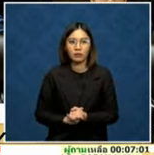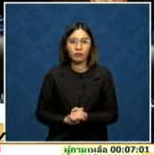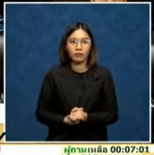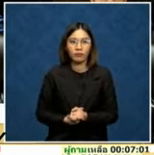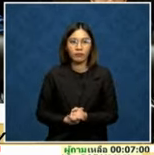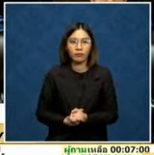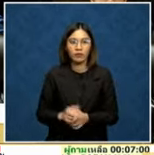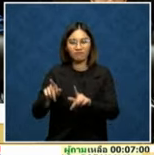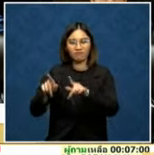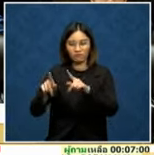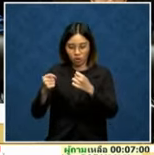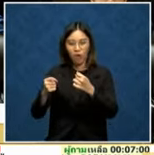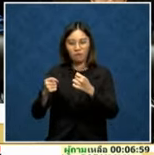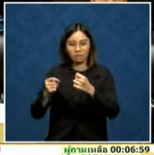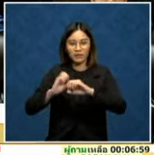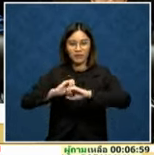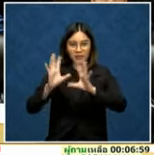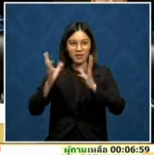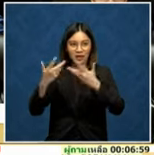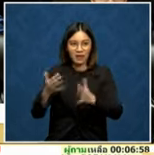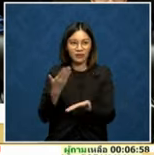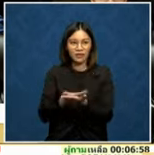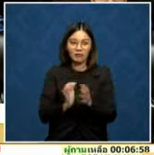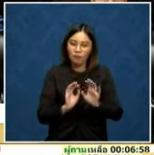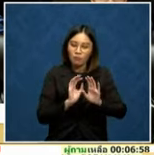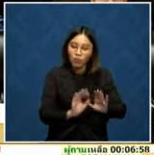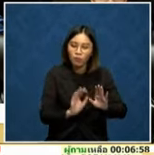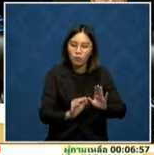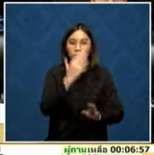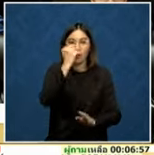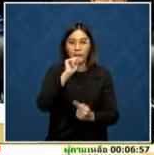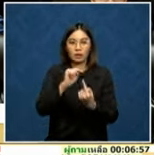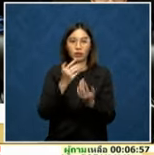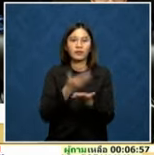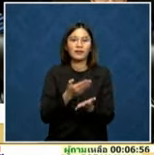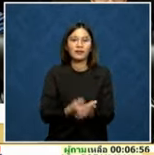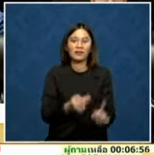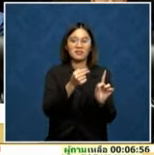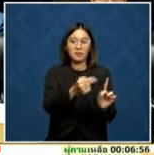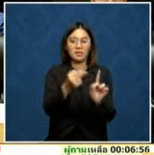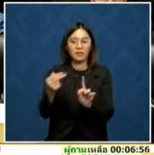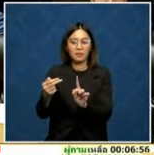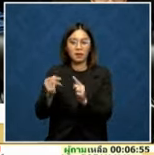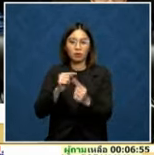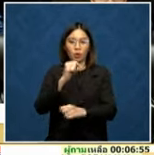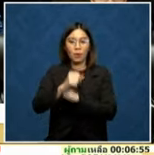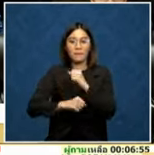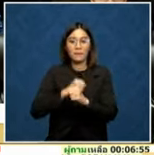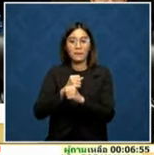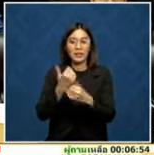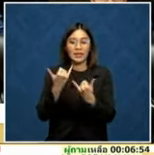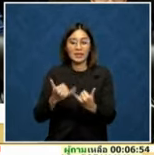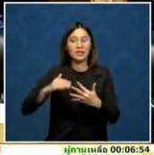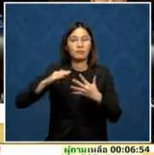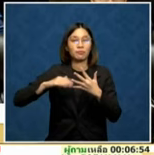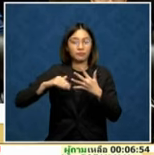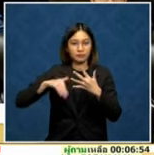คำตอบของท่านกนจะตอบแล้วว่าท่านเก็บเอาไ้เพื่ให้ใช้กับ Digital Walletนปลายปีนี้ก